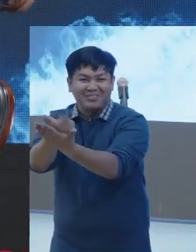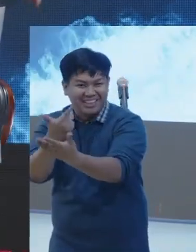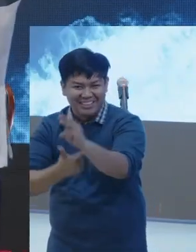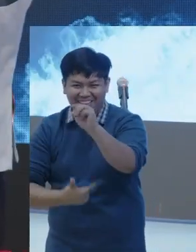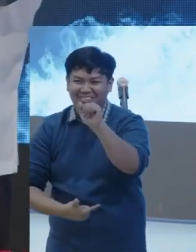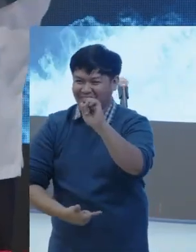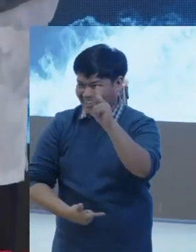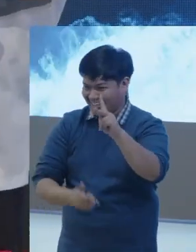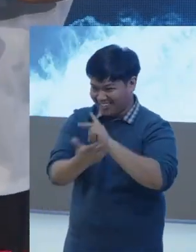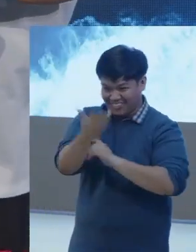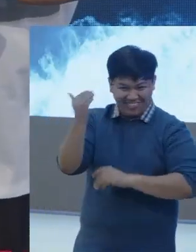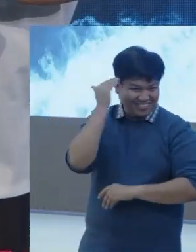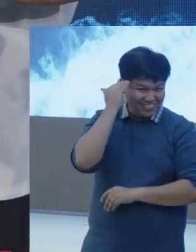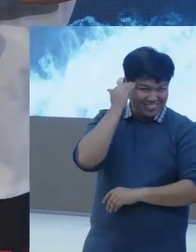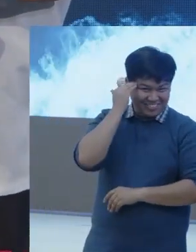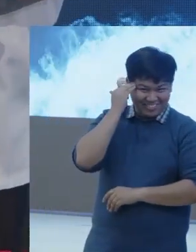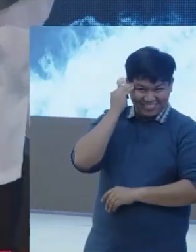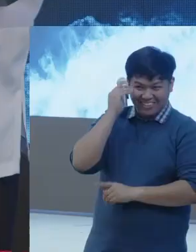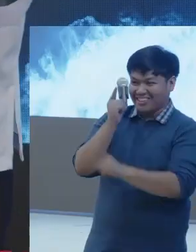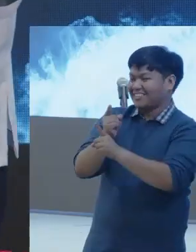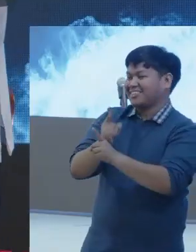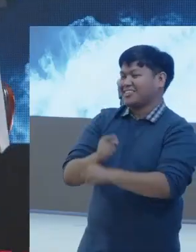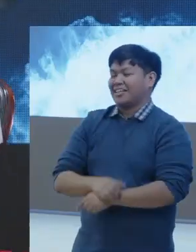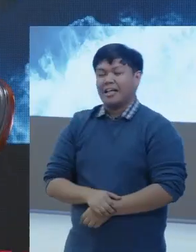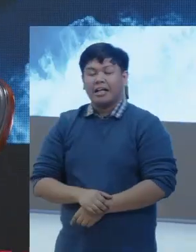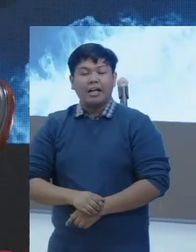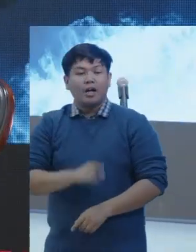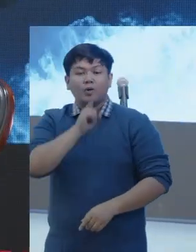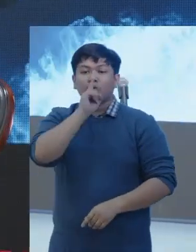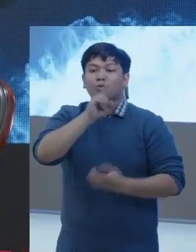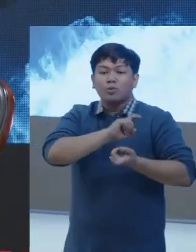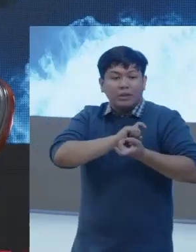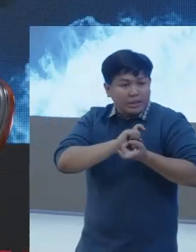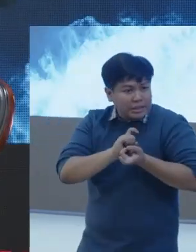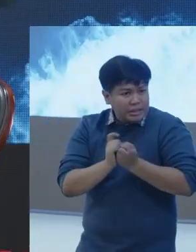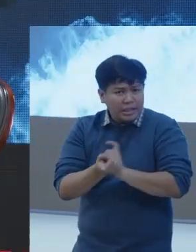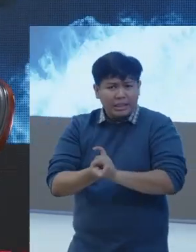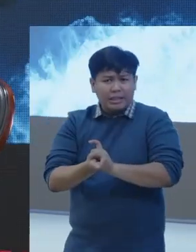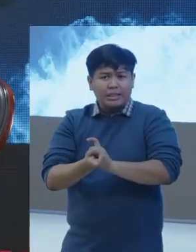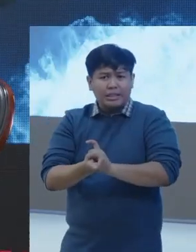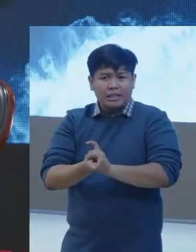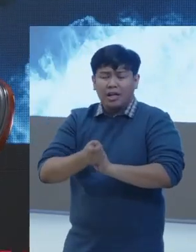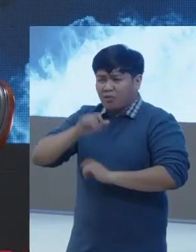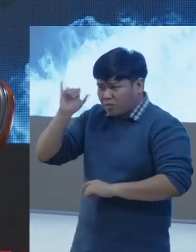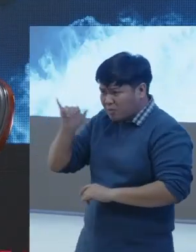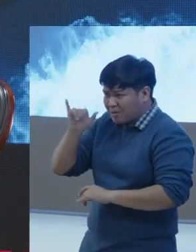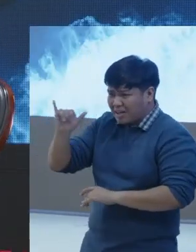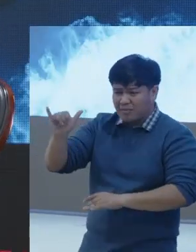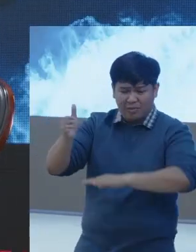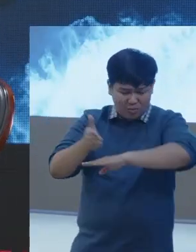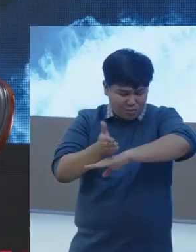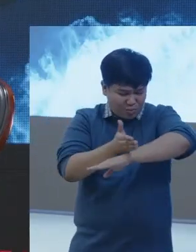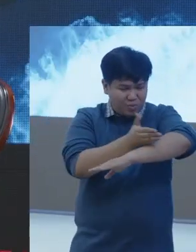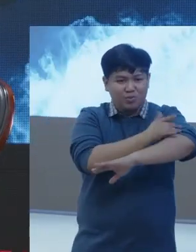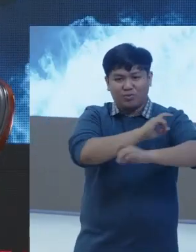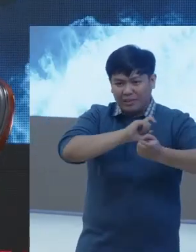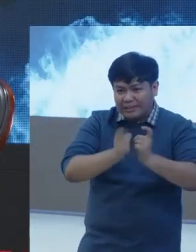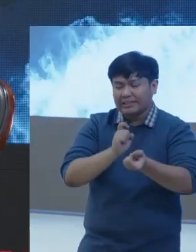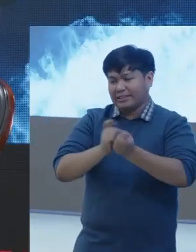Hindi lang pansamantala, mga kapatid, ang pagbabago na tunay. Ito ay habang buhay.